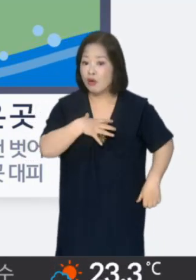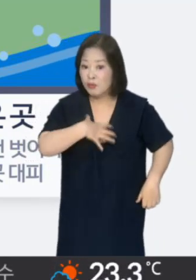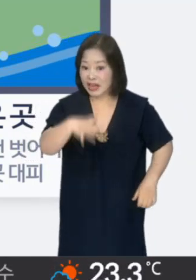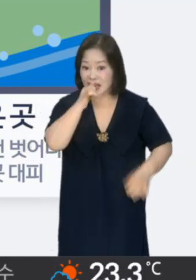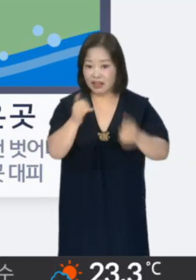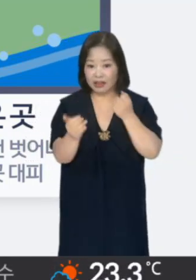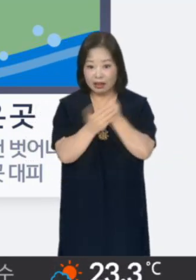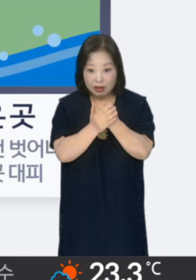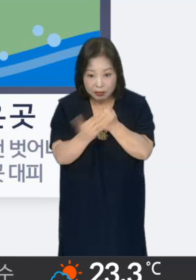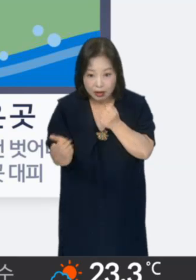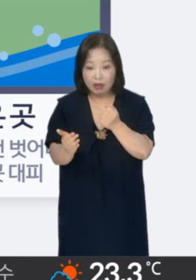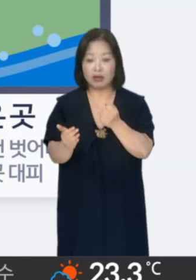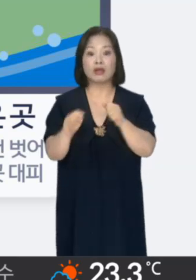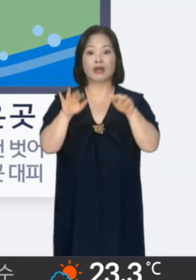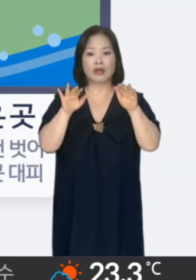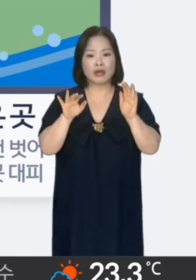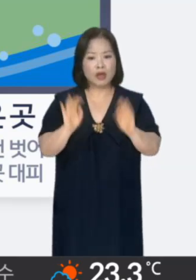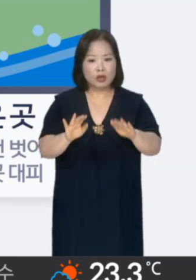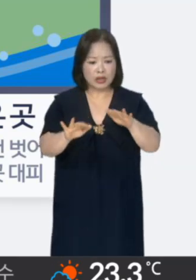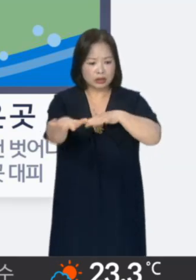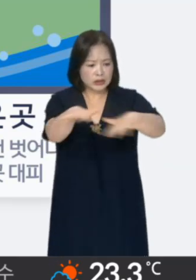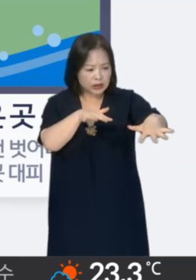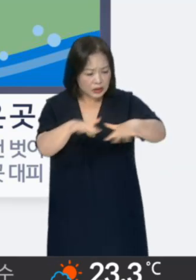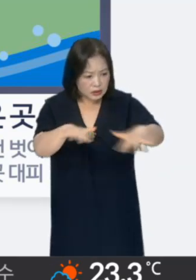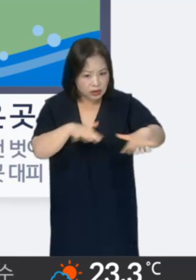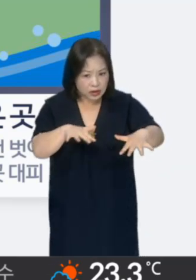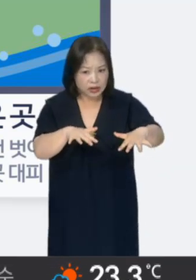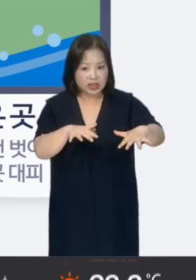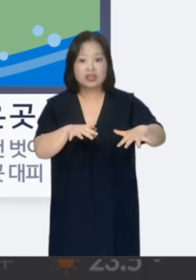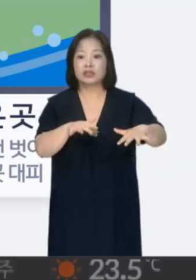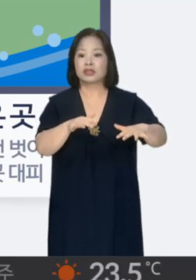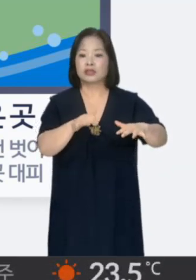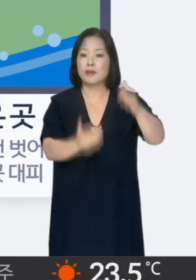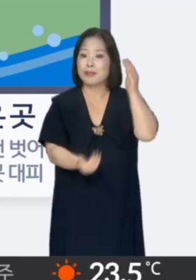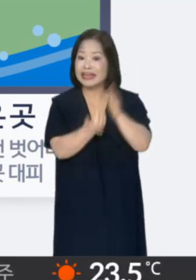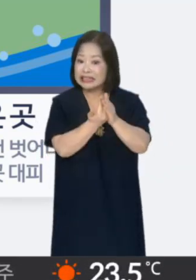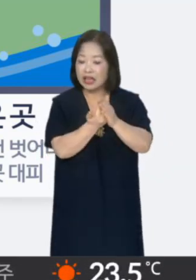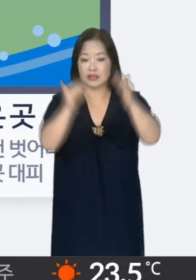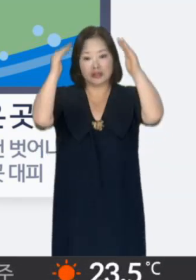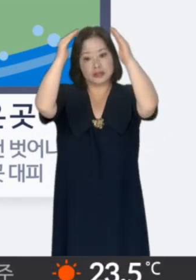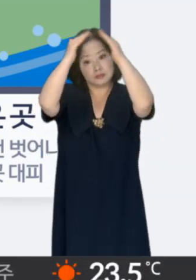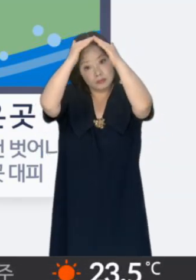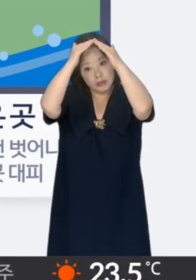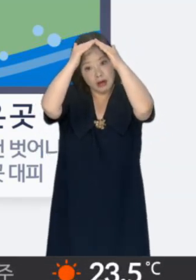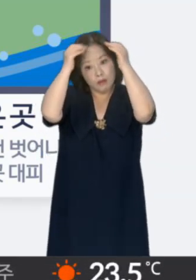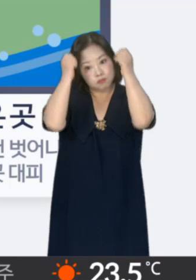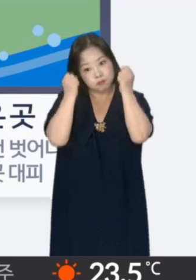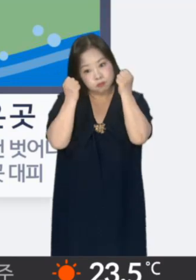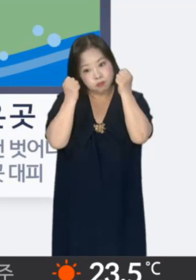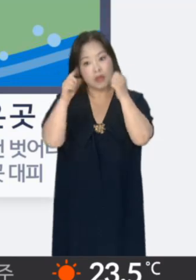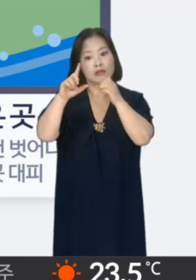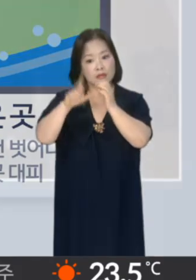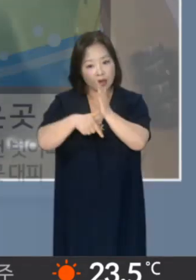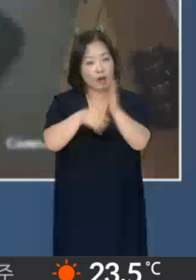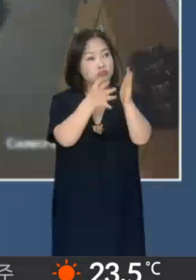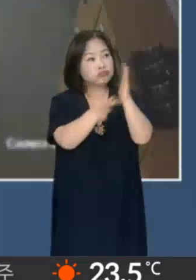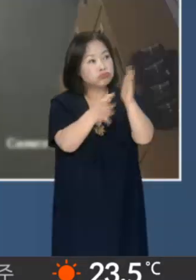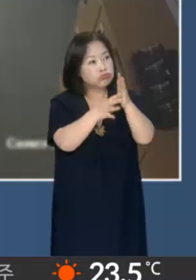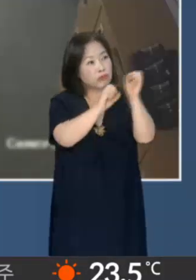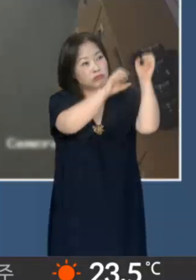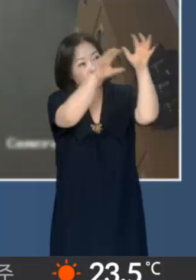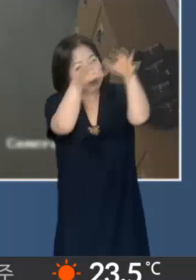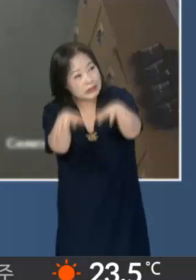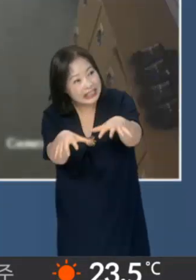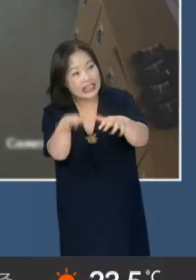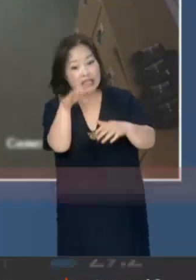피해가 양상이 될 수가 있기 때문에 예. 뭐 지진 집 안에서 이렇게 흔들림을 느꼈다라고 하면 여러 가지 뭐 물체의 떨어짐이라든가